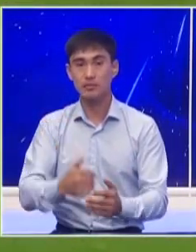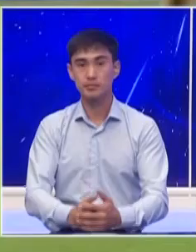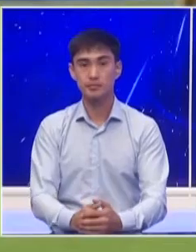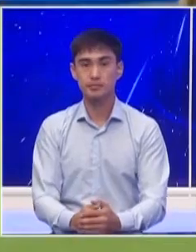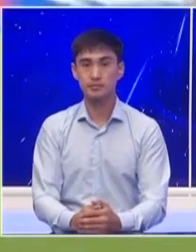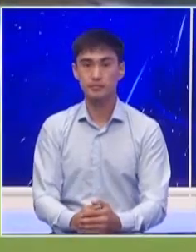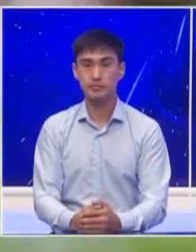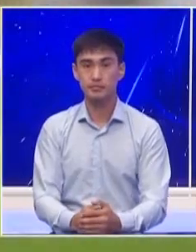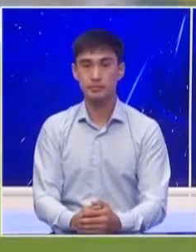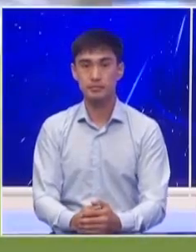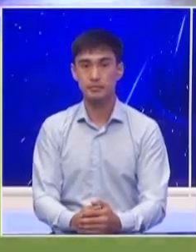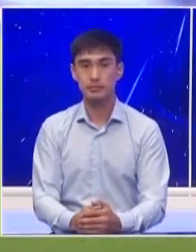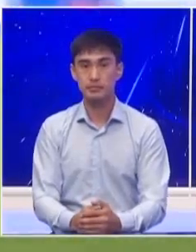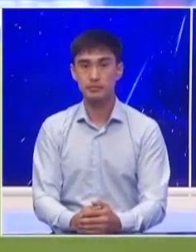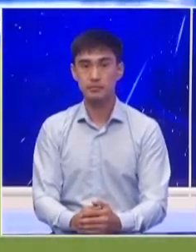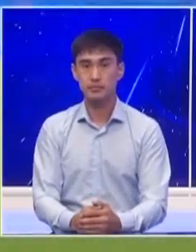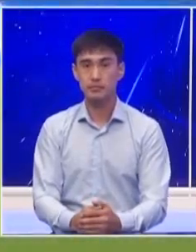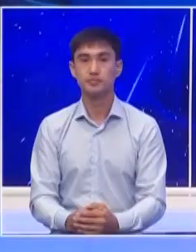по материалам интернет-ресурсов.